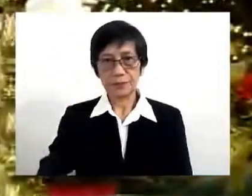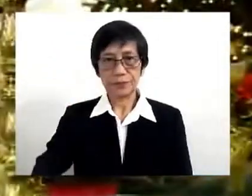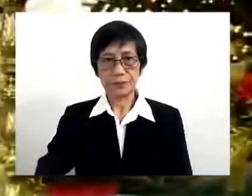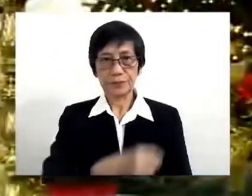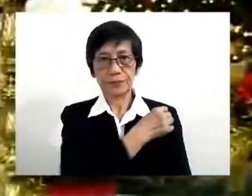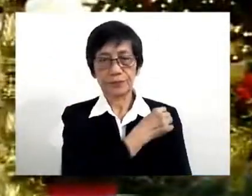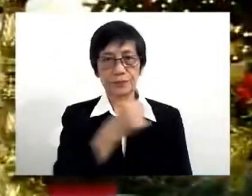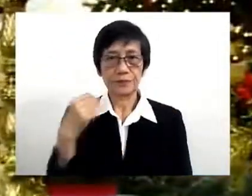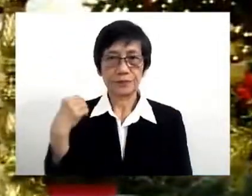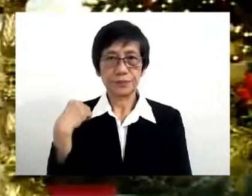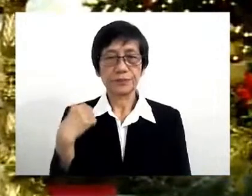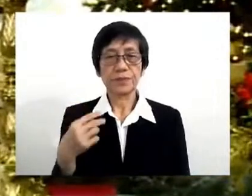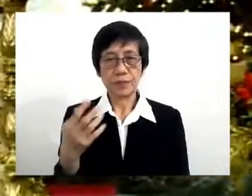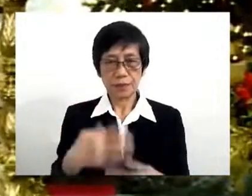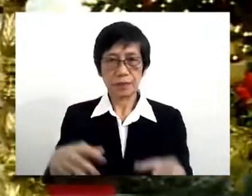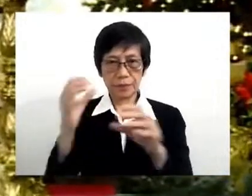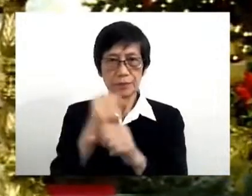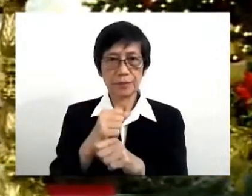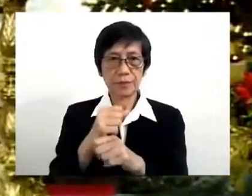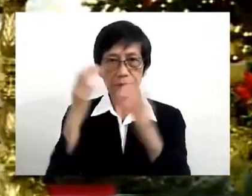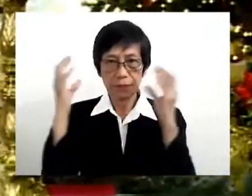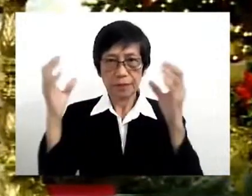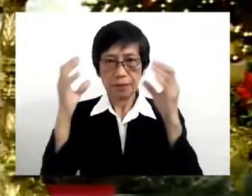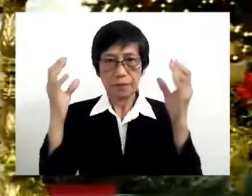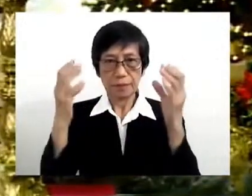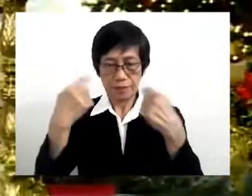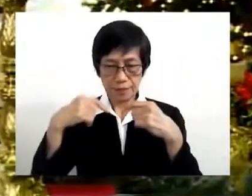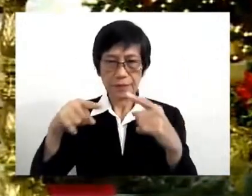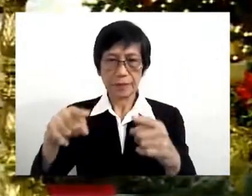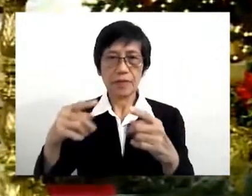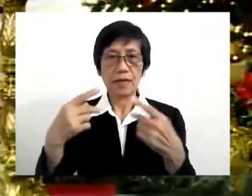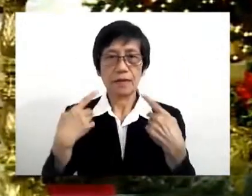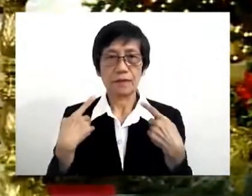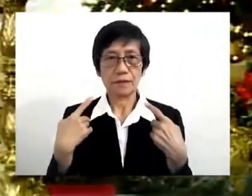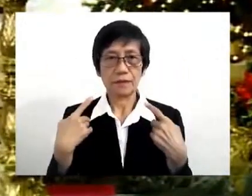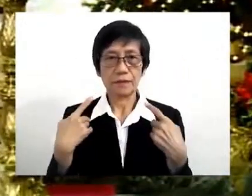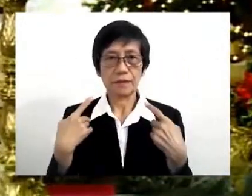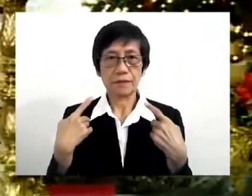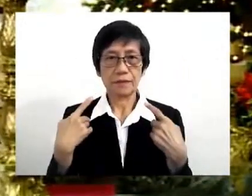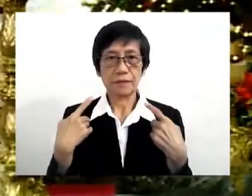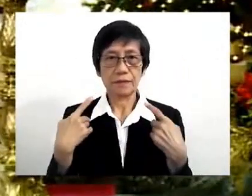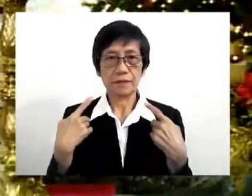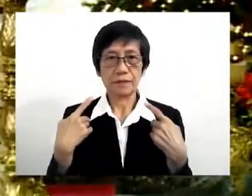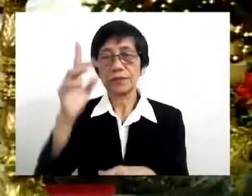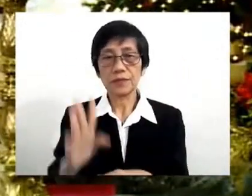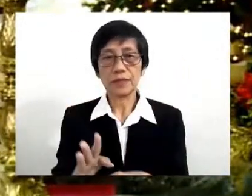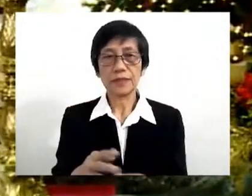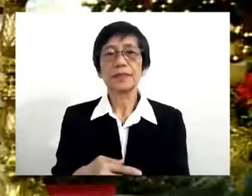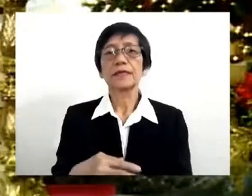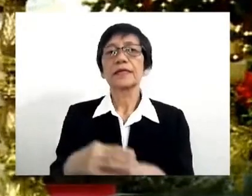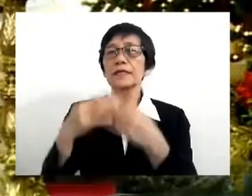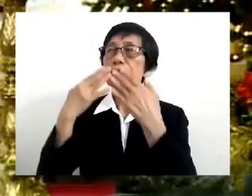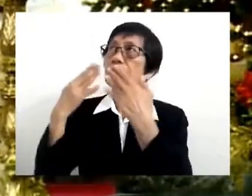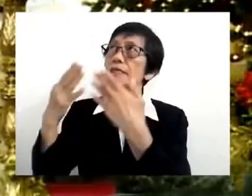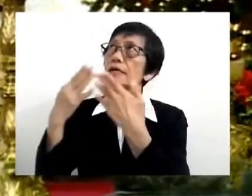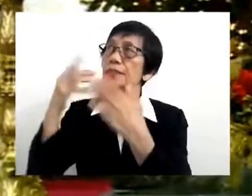ating pagdiriwang, humayo kayong taglay ang pagpapala ng Diyos. Salamat sa Diyos.